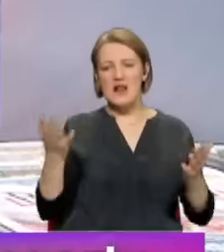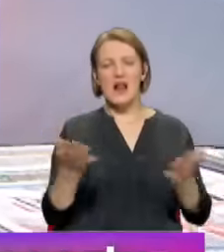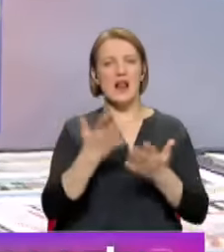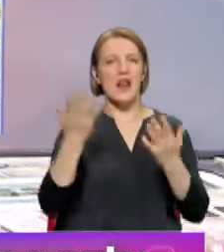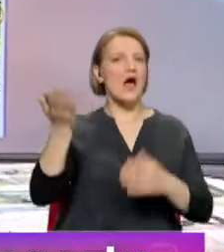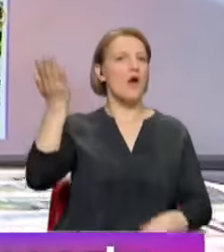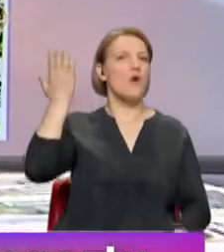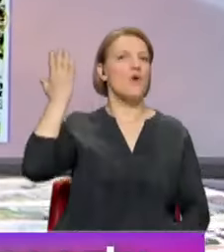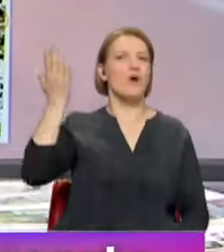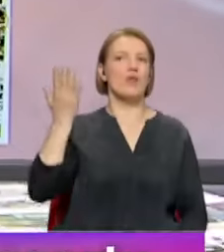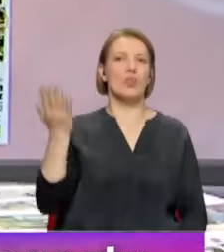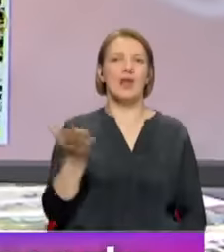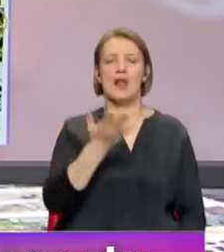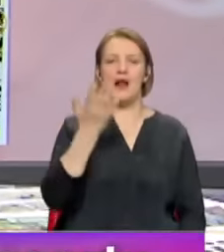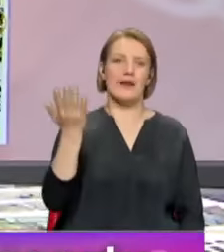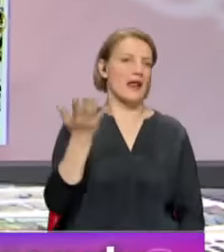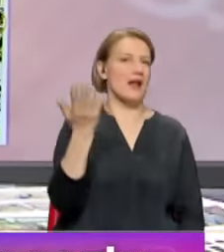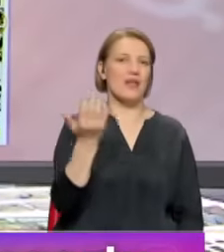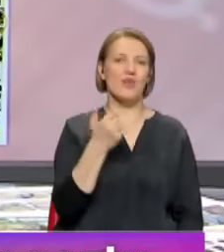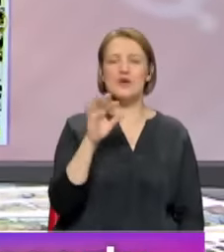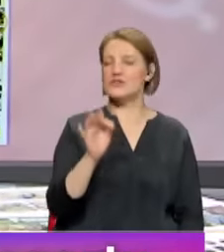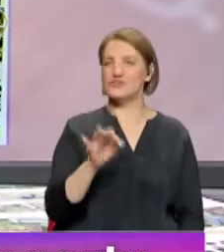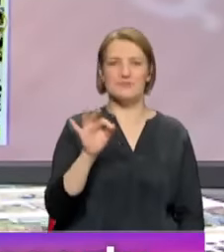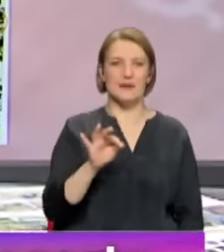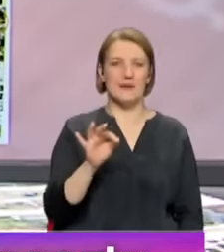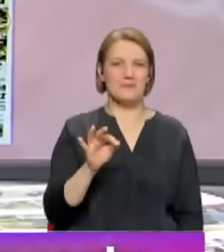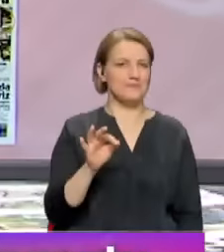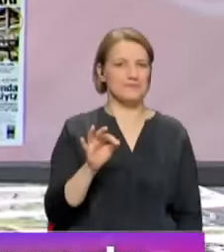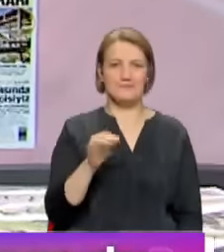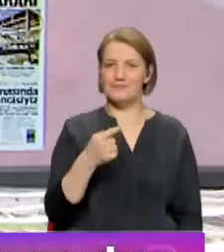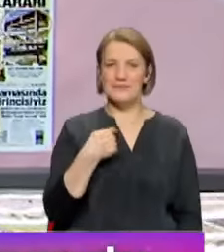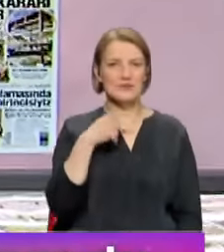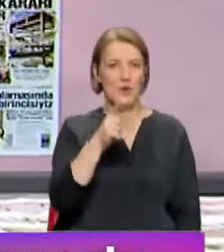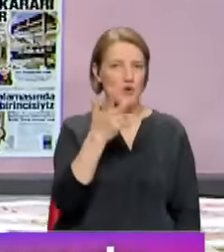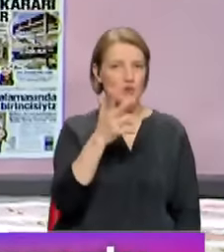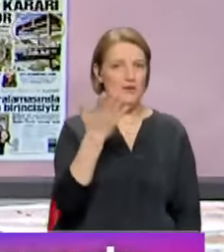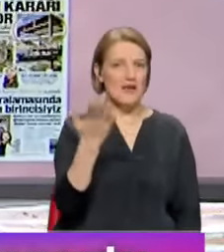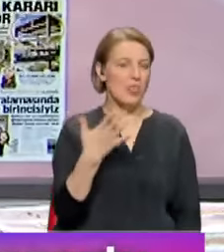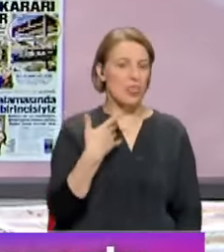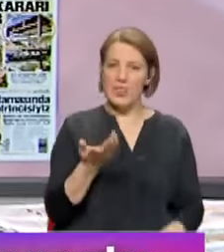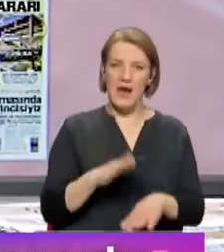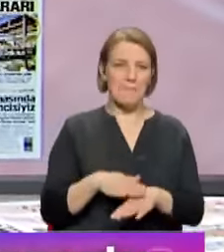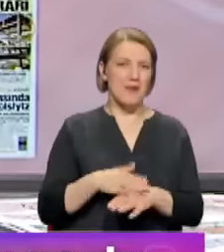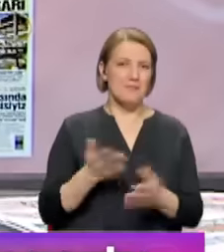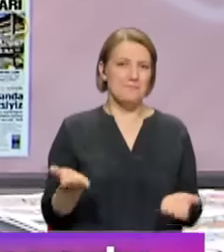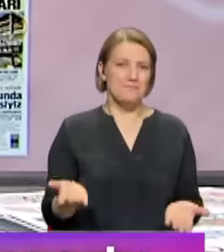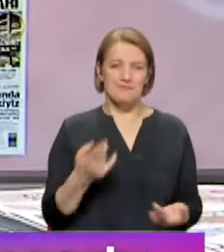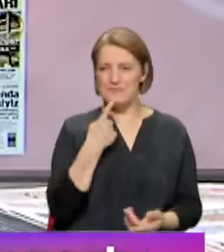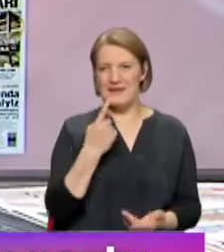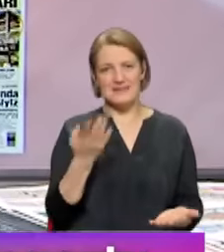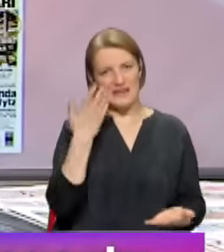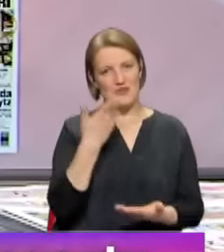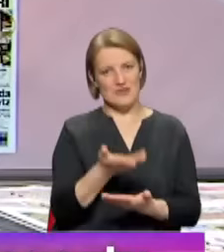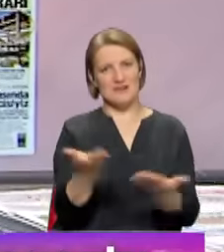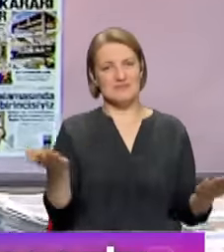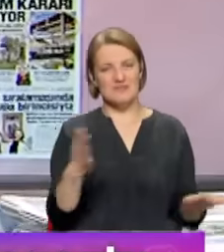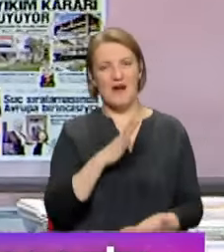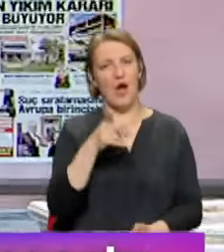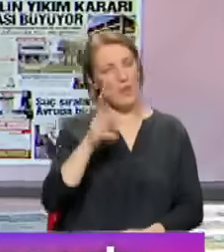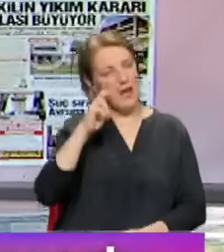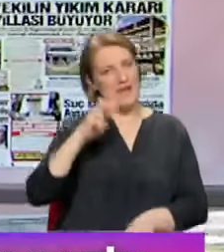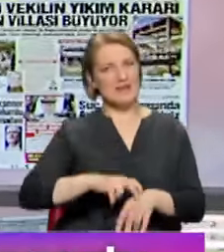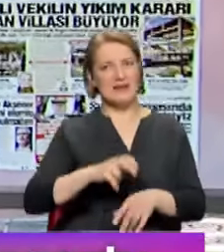öncesinde neler alınıyordu? Şimdi biz o 3000 lirayı ne yapalım ki diyen izleyicilerimiz de var. Onu